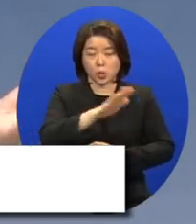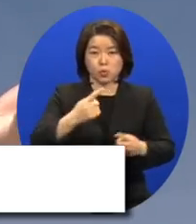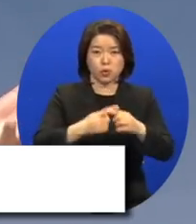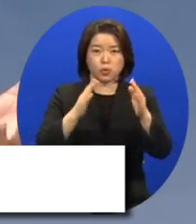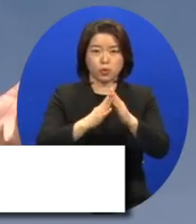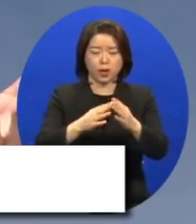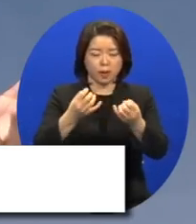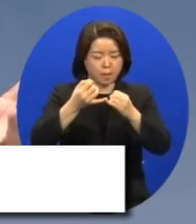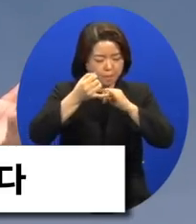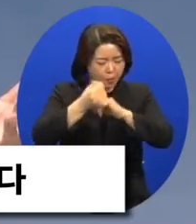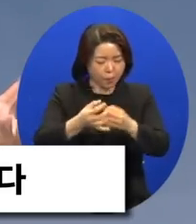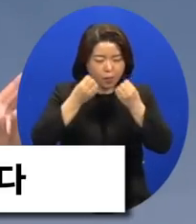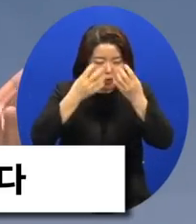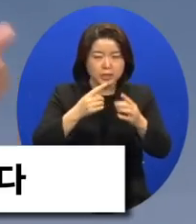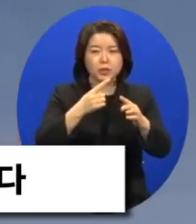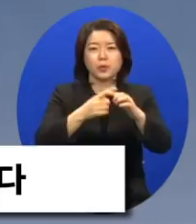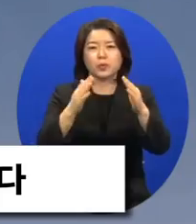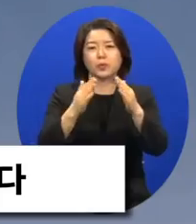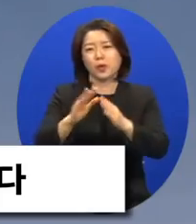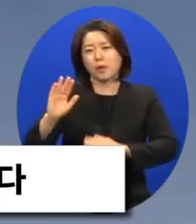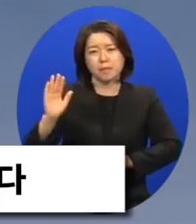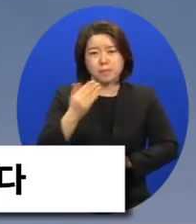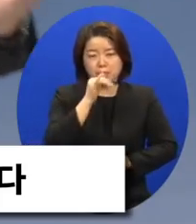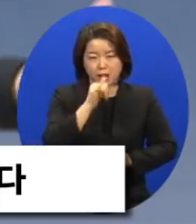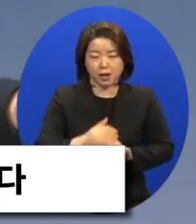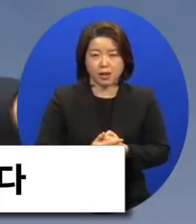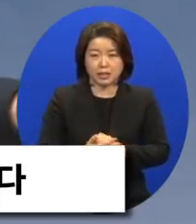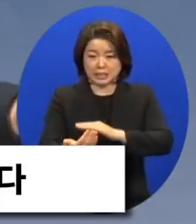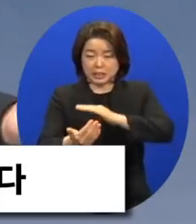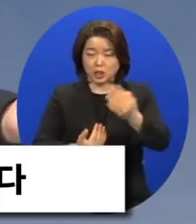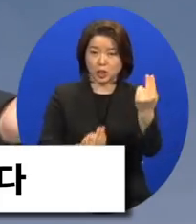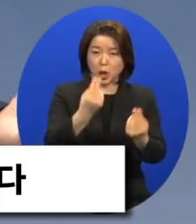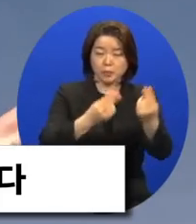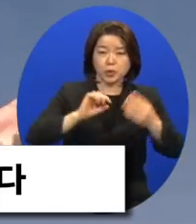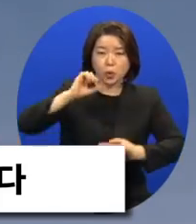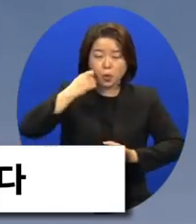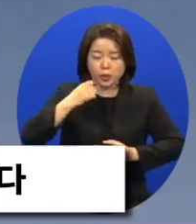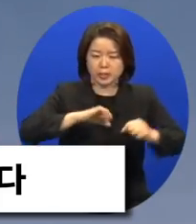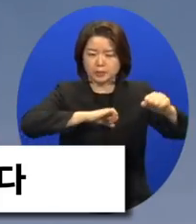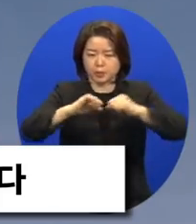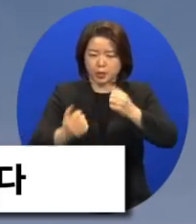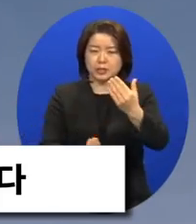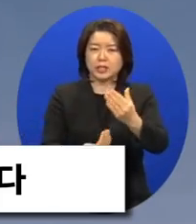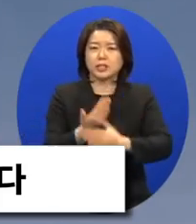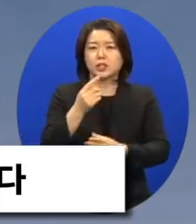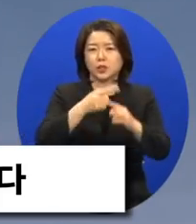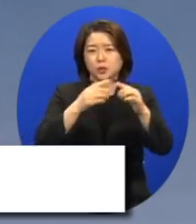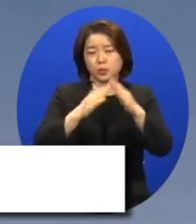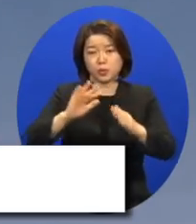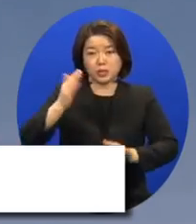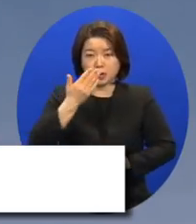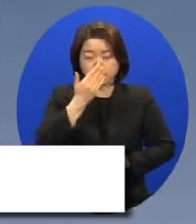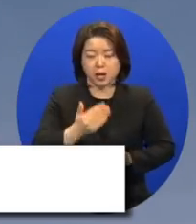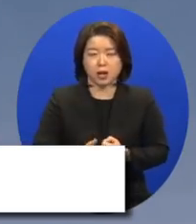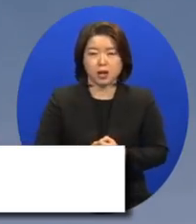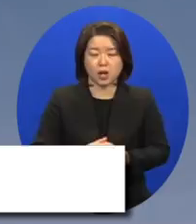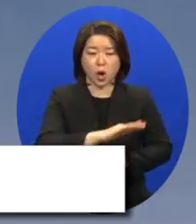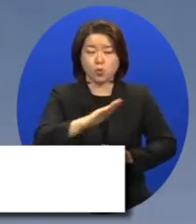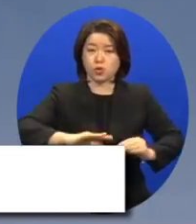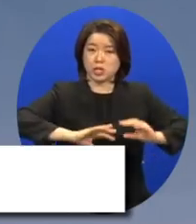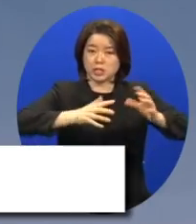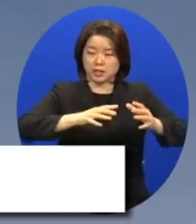새로운 교회가 됩니다 이전과 비교할 수 없는 역사가 일어나는 교회가 됩니다 우리나라 릴